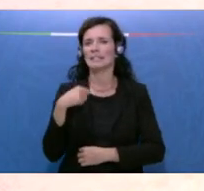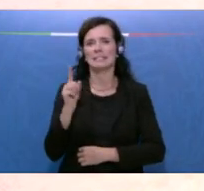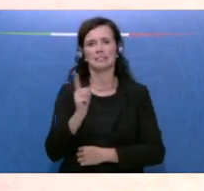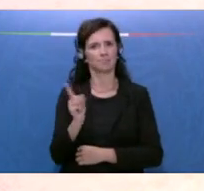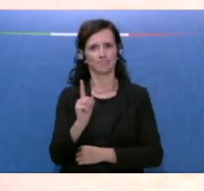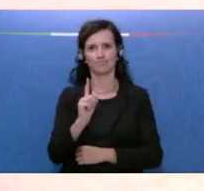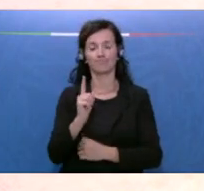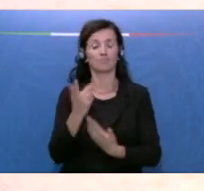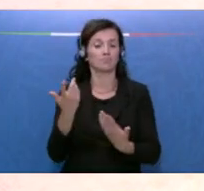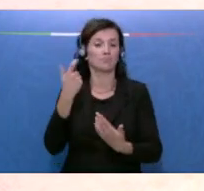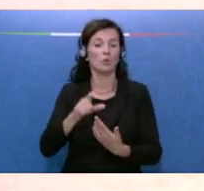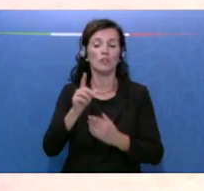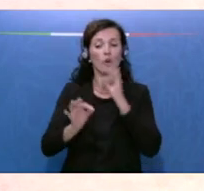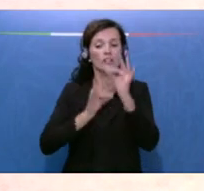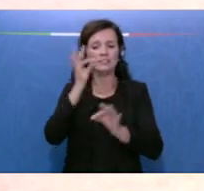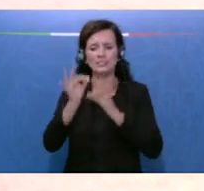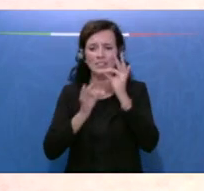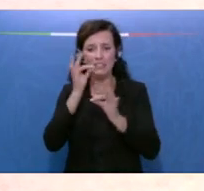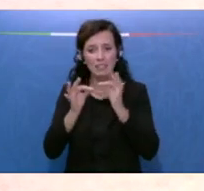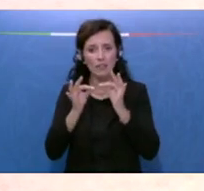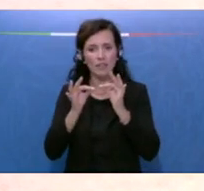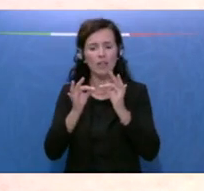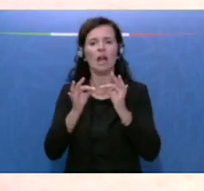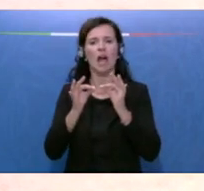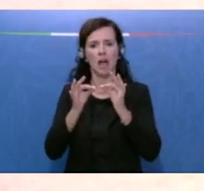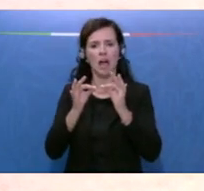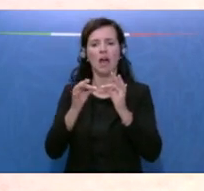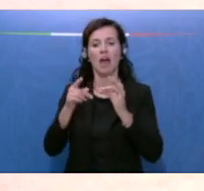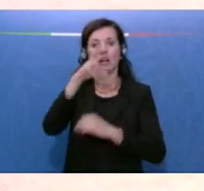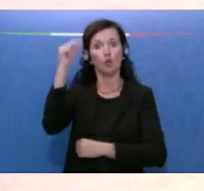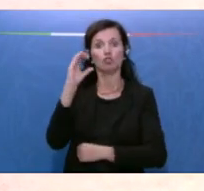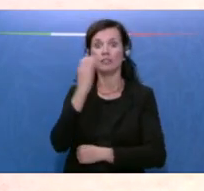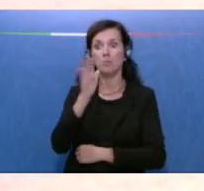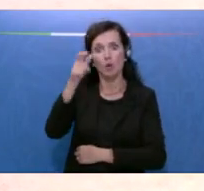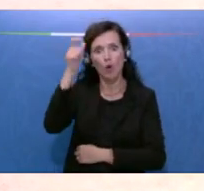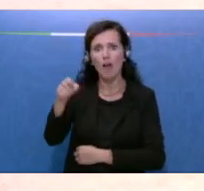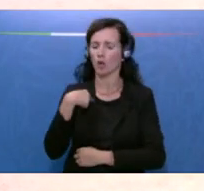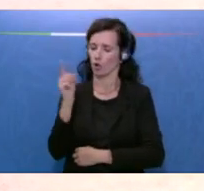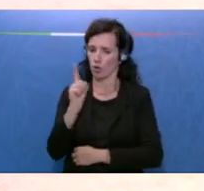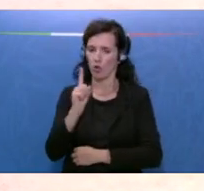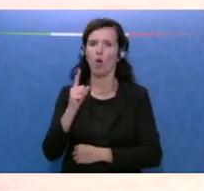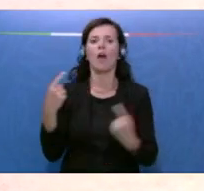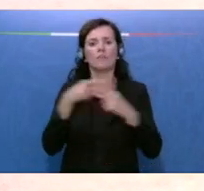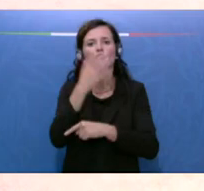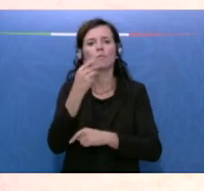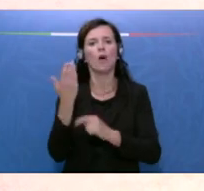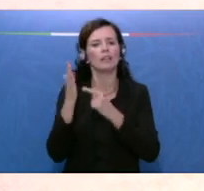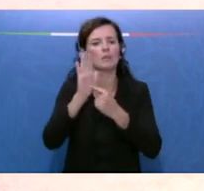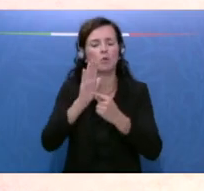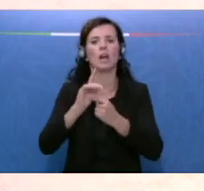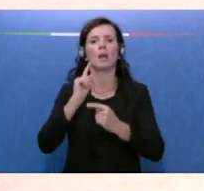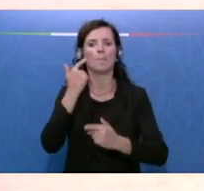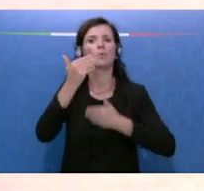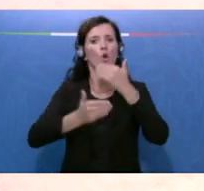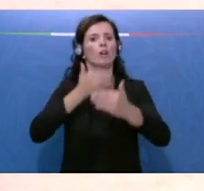mail ex acli di commitment di tale bangor maine e